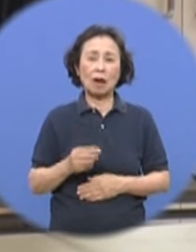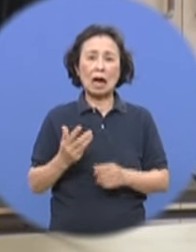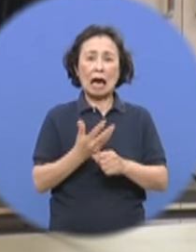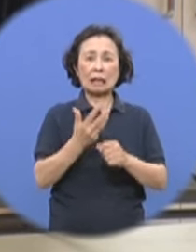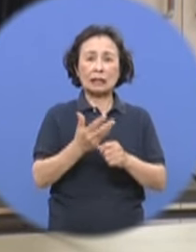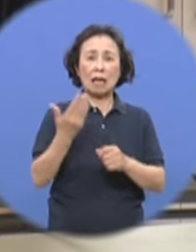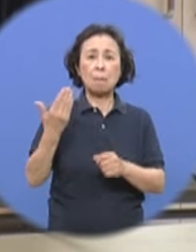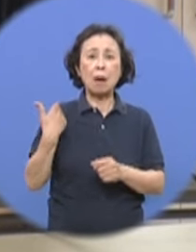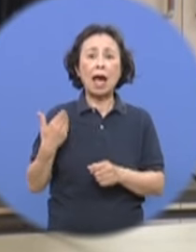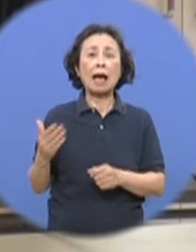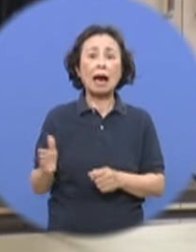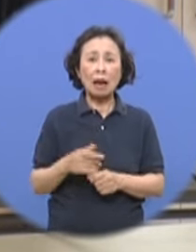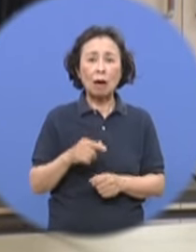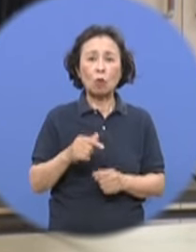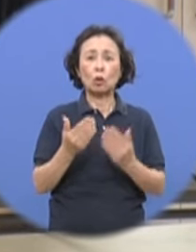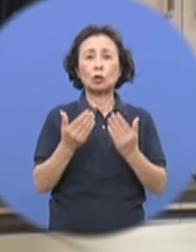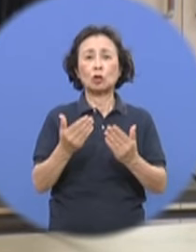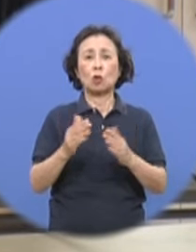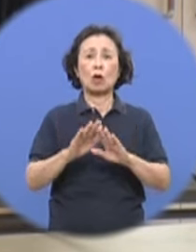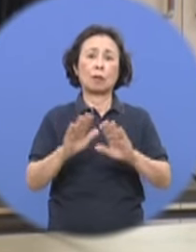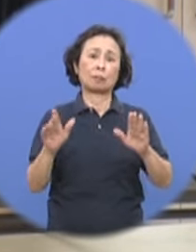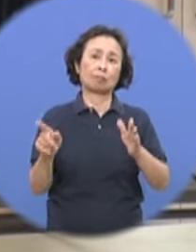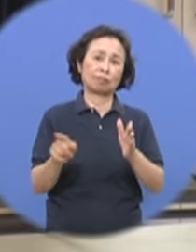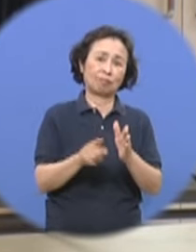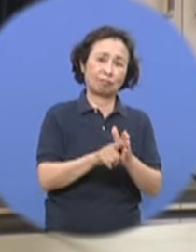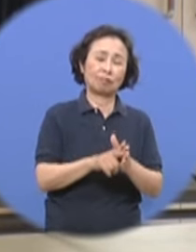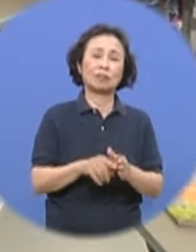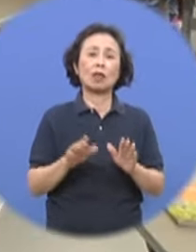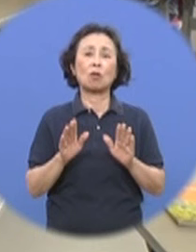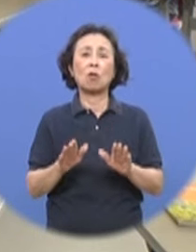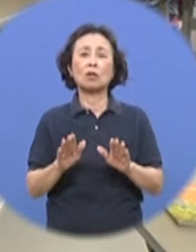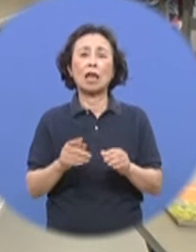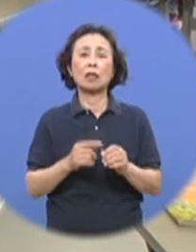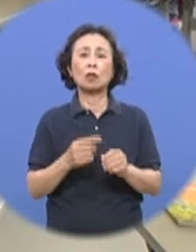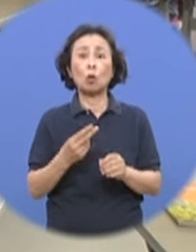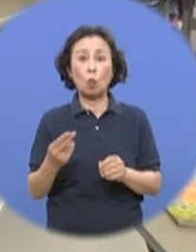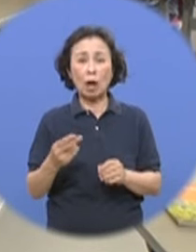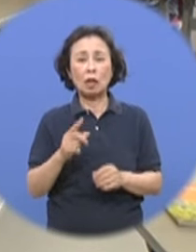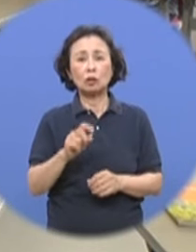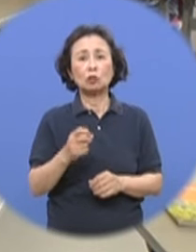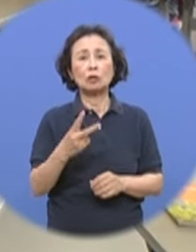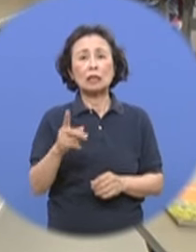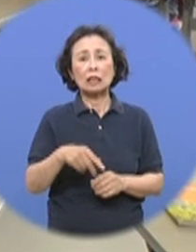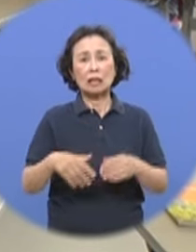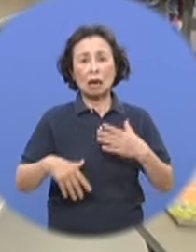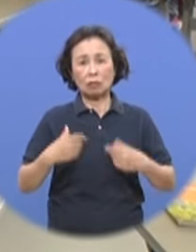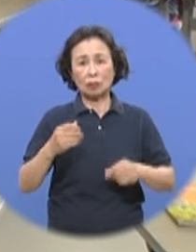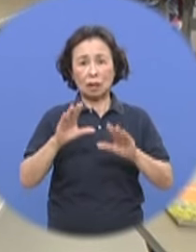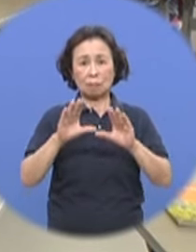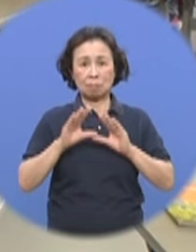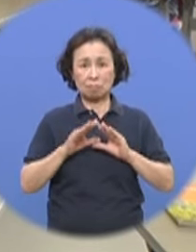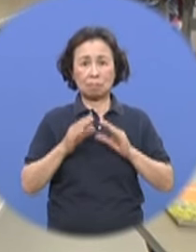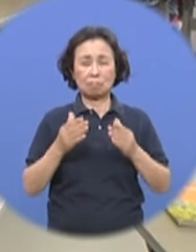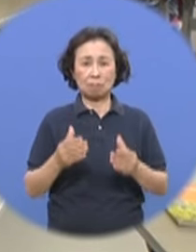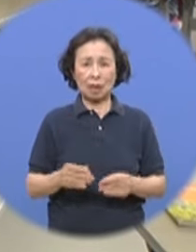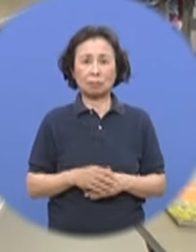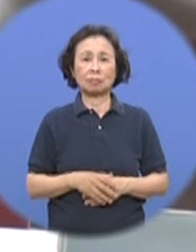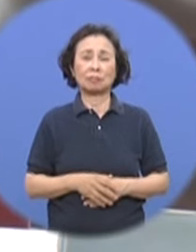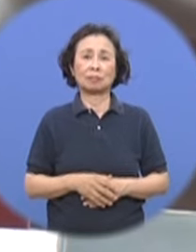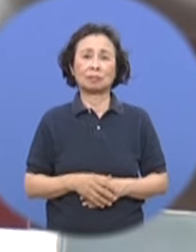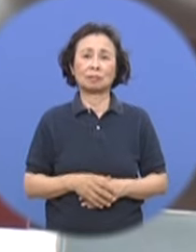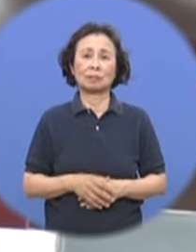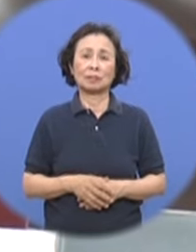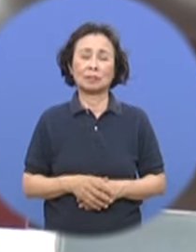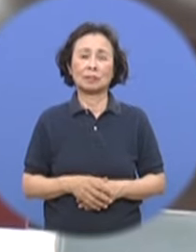前からこの授業を行っていて、今年度は12人が受講しています。この日は新宮市内